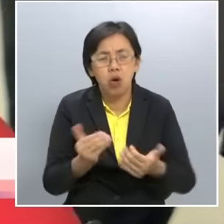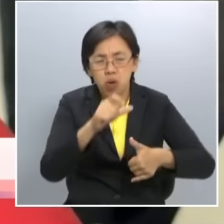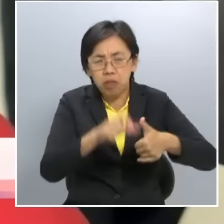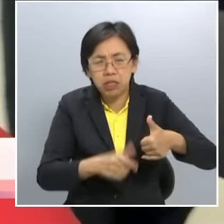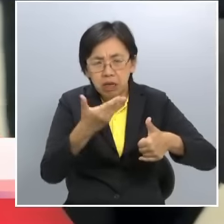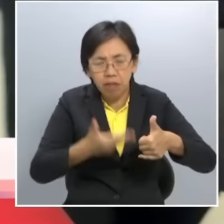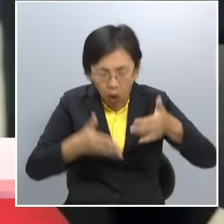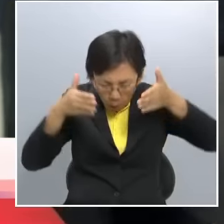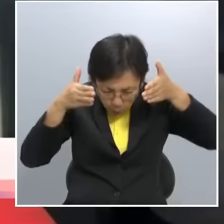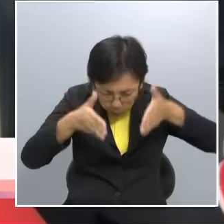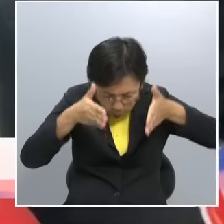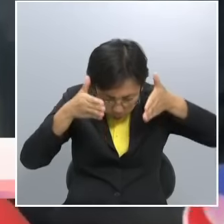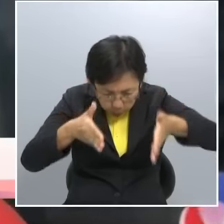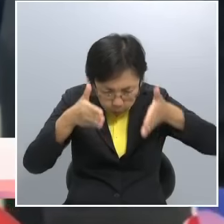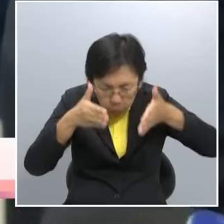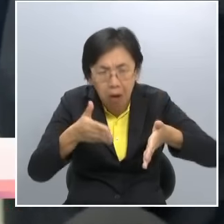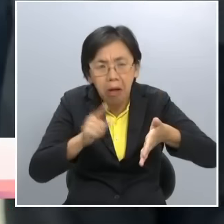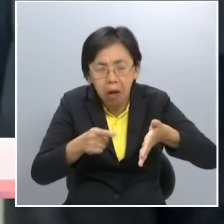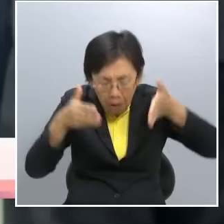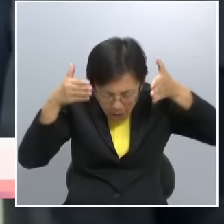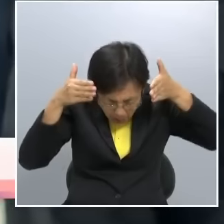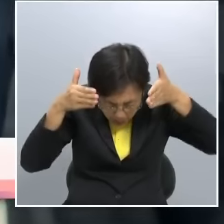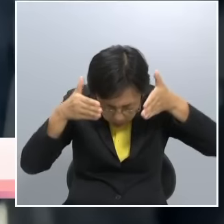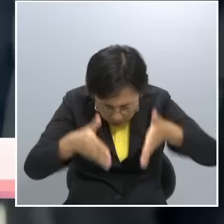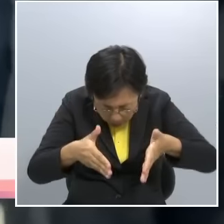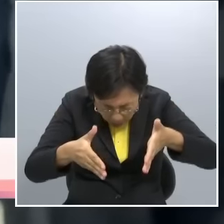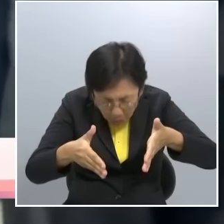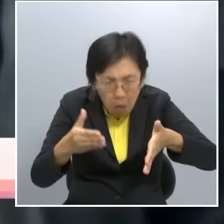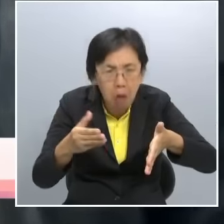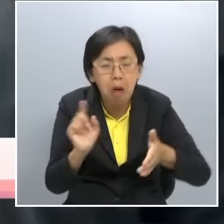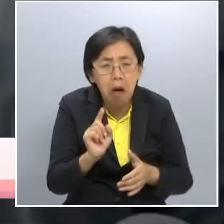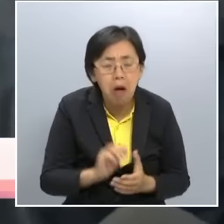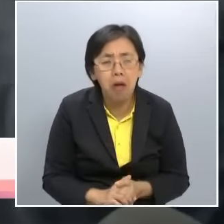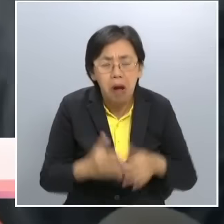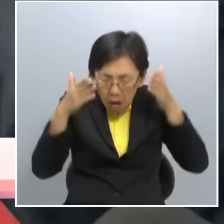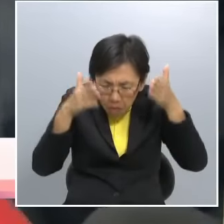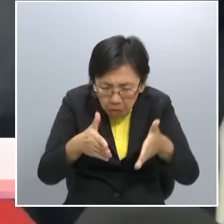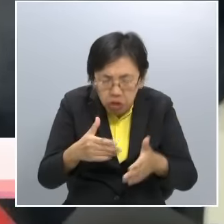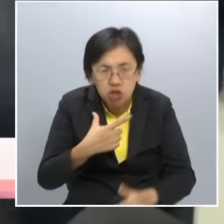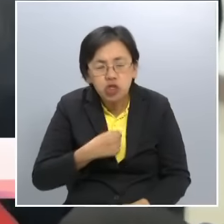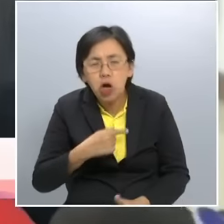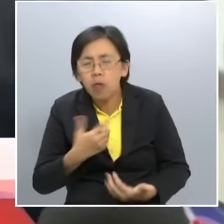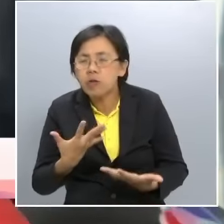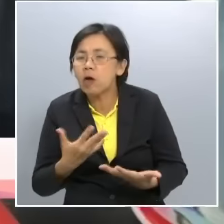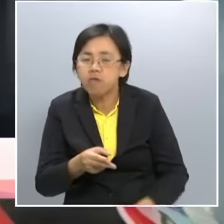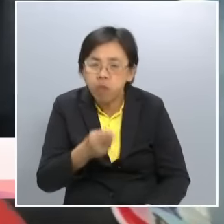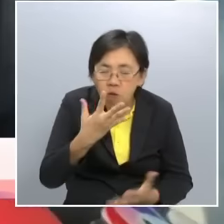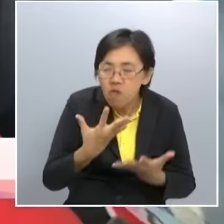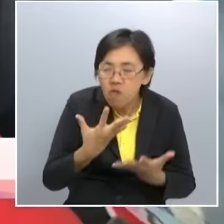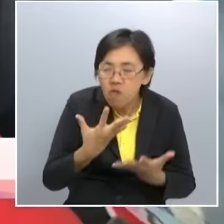กมุ่นนะฮะกับเรื่องนั้นเรื่องนี้โดยเฉพาะมีการแบบชอบใช้ความรุนแรงนะฮะรวมทั้งชอบดูหนังแนว